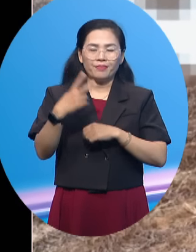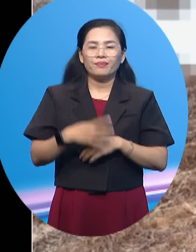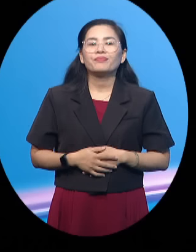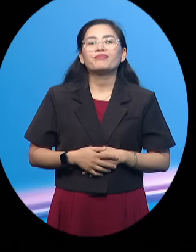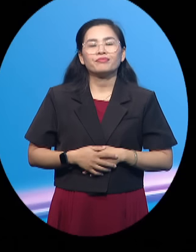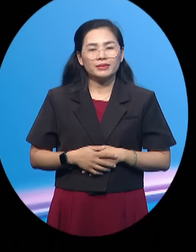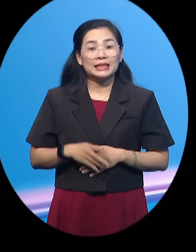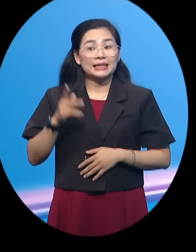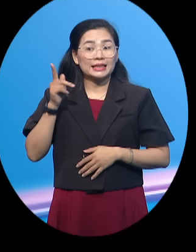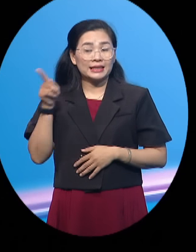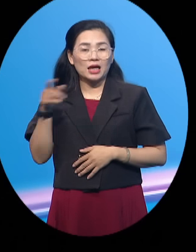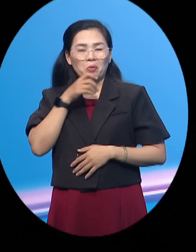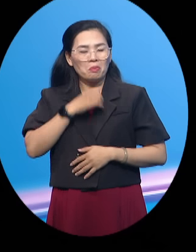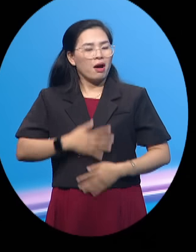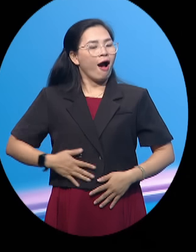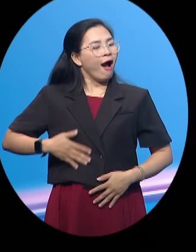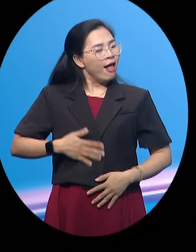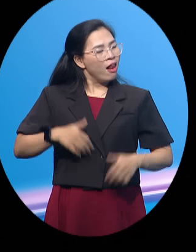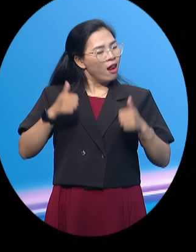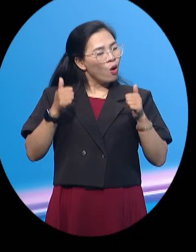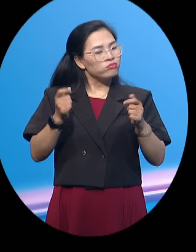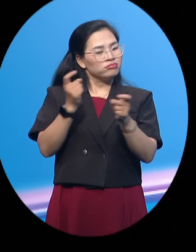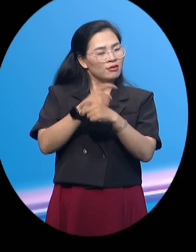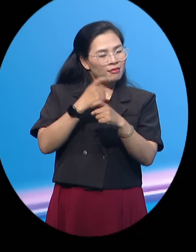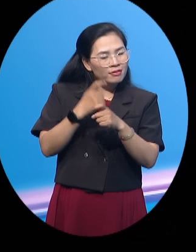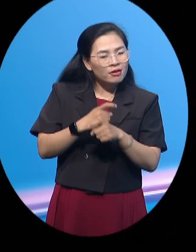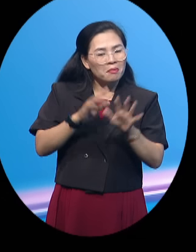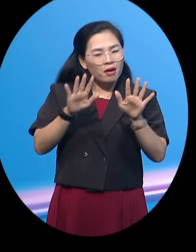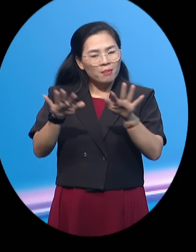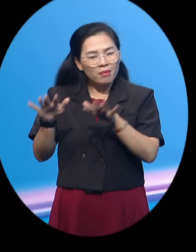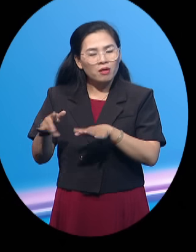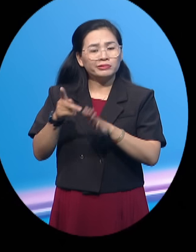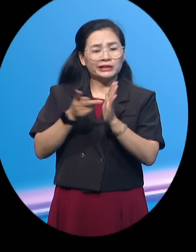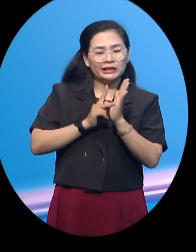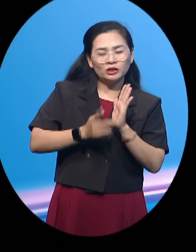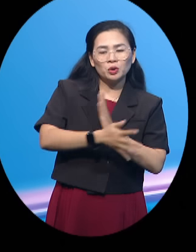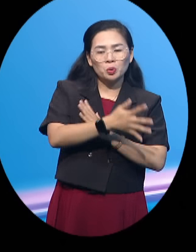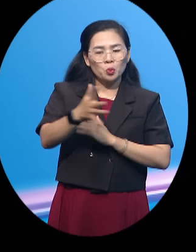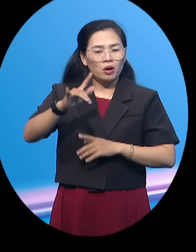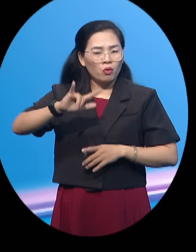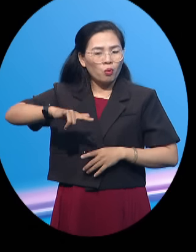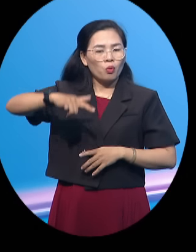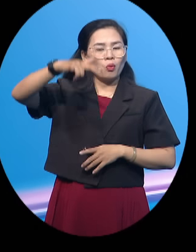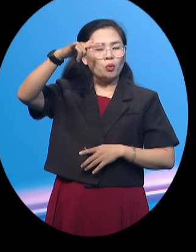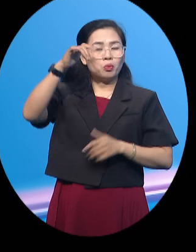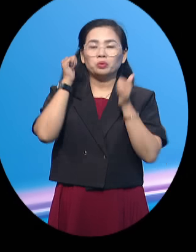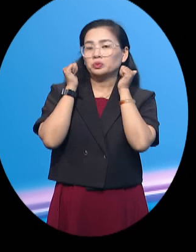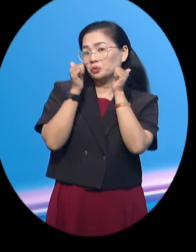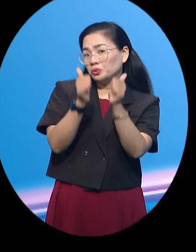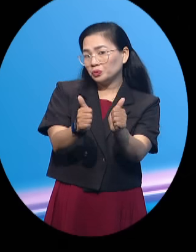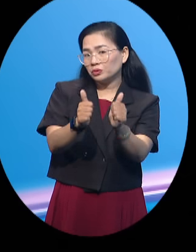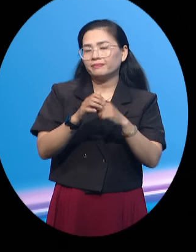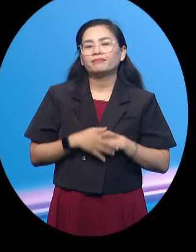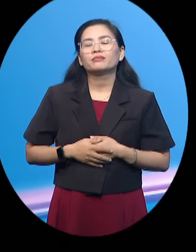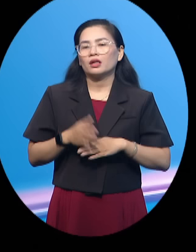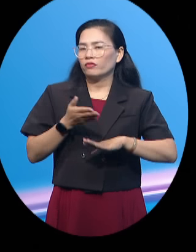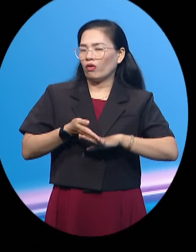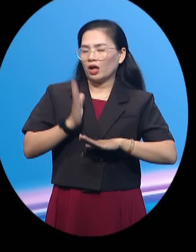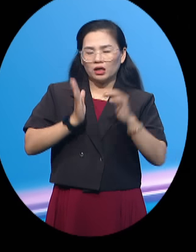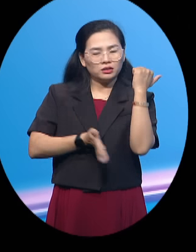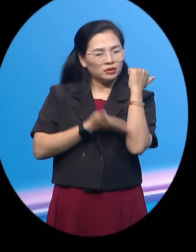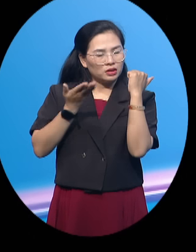Kim Jong-un hài lòng về các đặc điểm, dữ liệu chiến thuật, kỹ thuật của loại UAV mới được phát triển và cho biết cần thiết phải